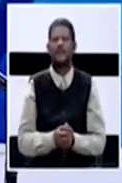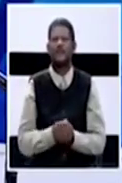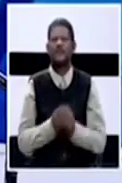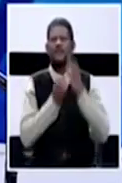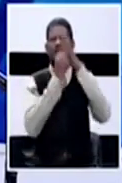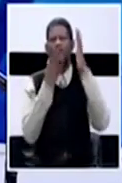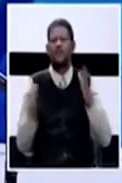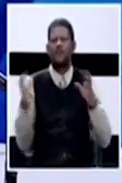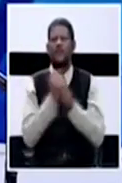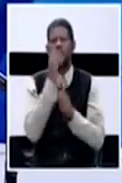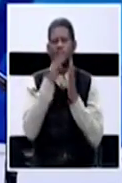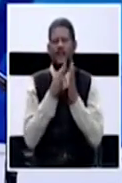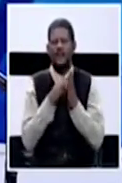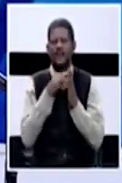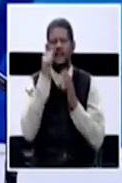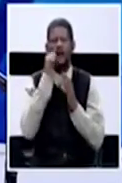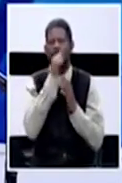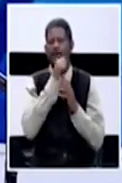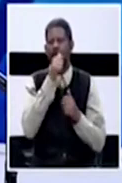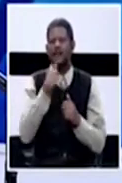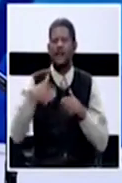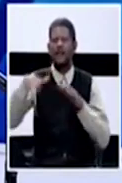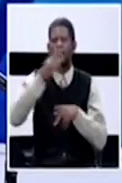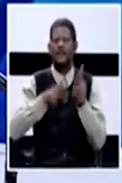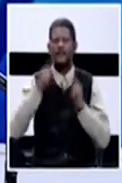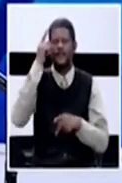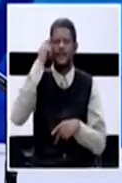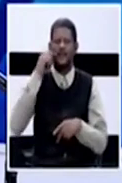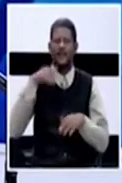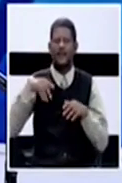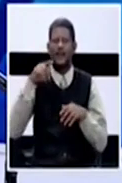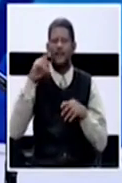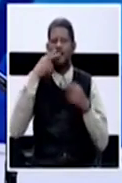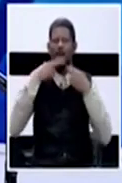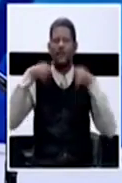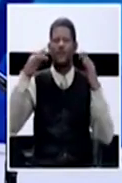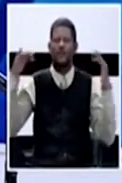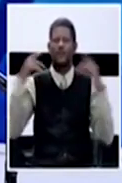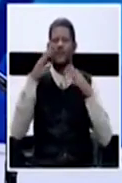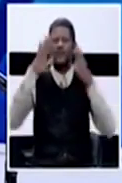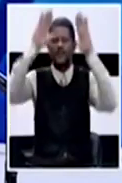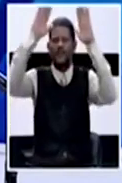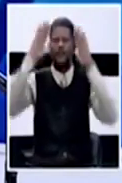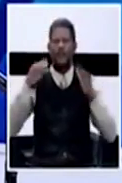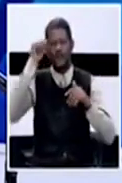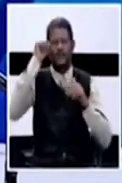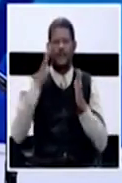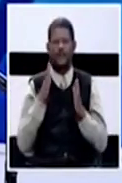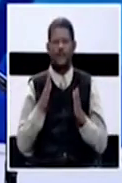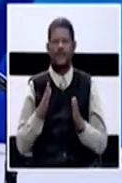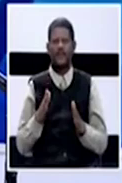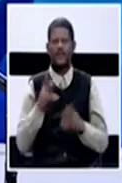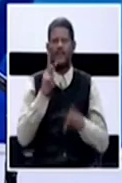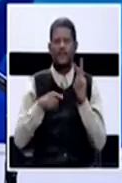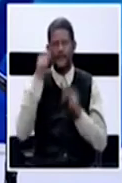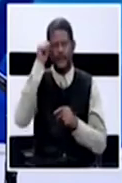ብፋሽስትን ውራርን ስርዓት ኣብየን ኢሳያስን ኣብ ልዕሊ ህዝቢ ትግራይ ኣብ ዝኣውጅዎ ኩናት ዝተማረኹ ኤርትራውያን ህዝቢ